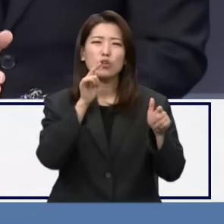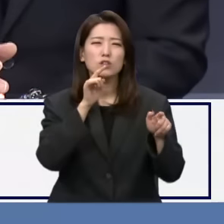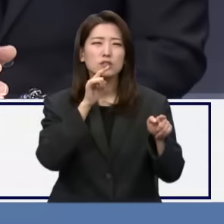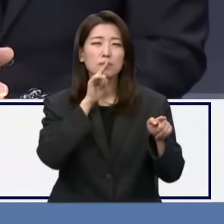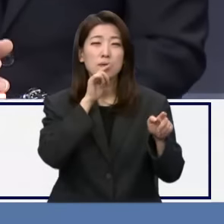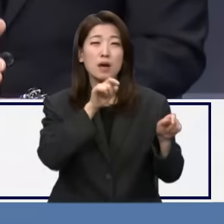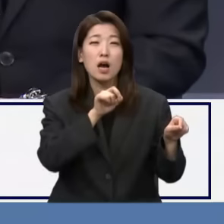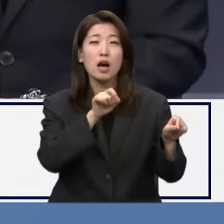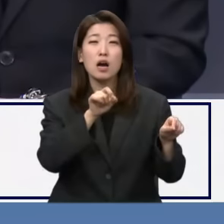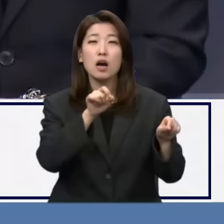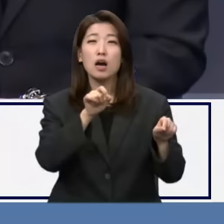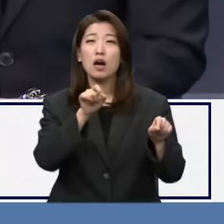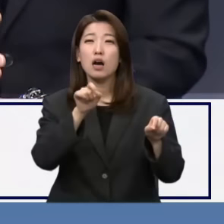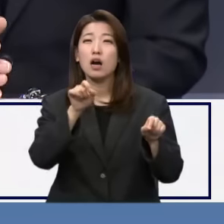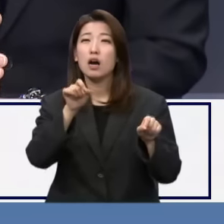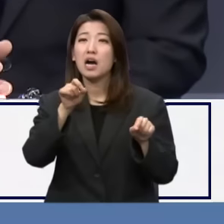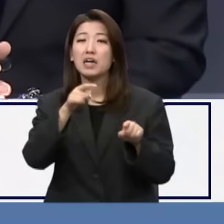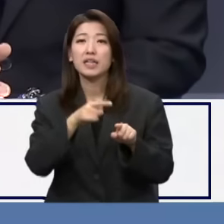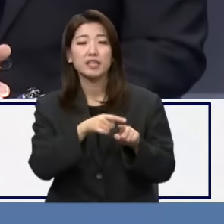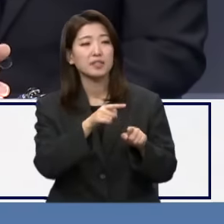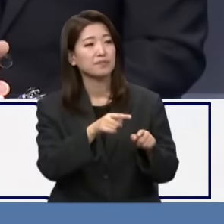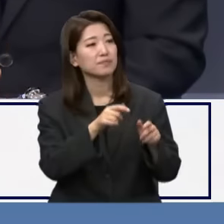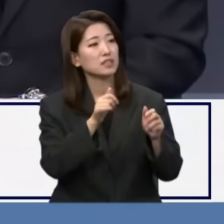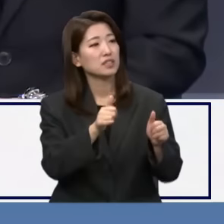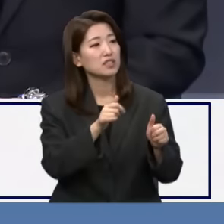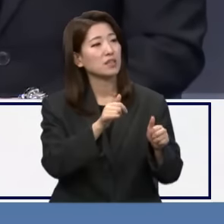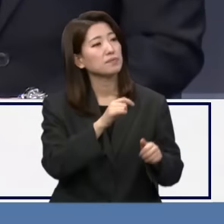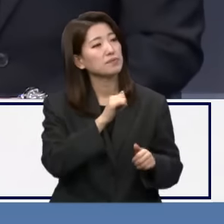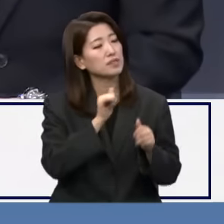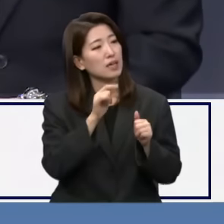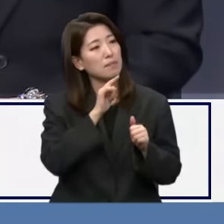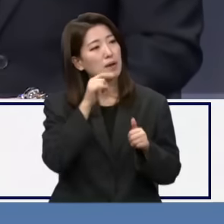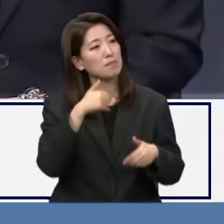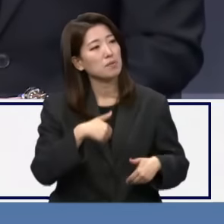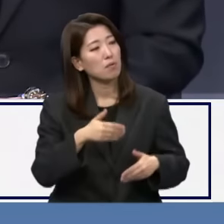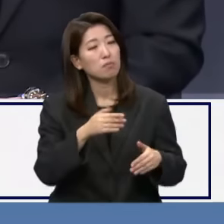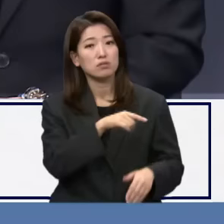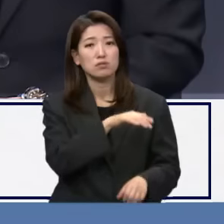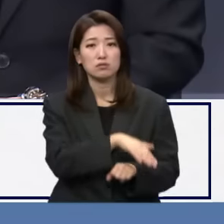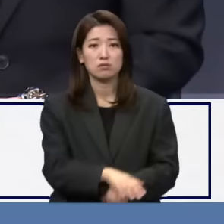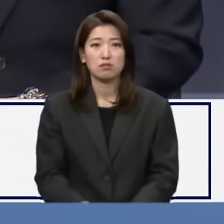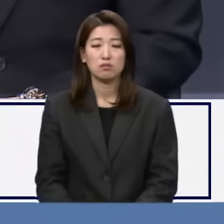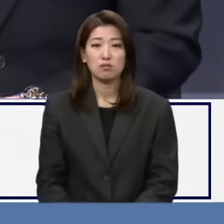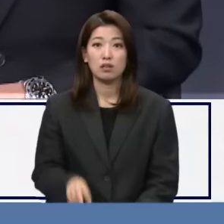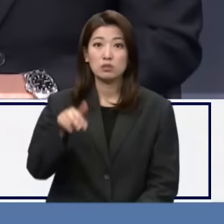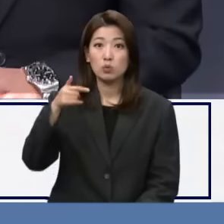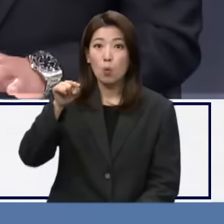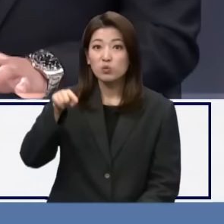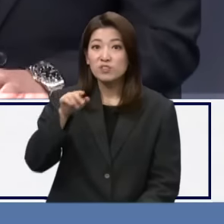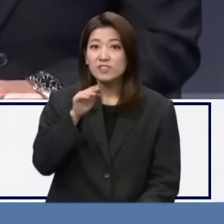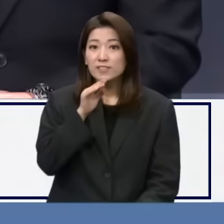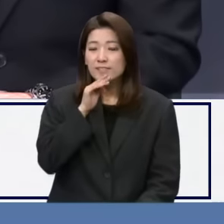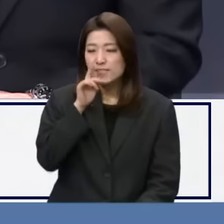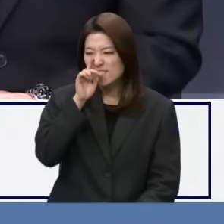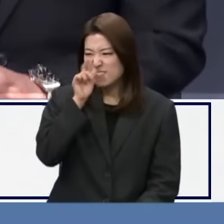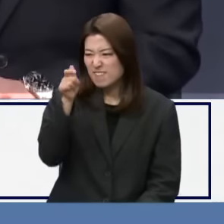사람에 대해서는 악착같이 수사를 하고 어떤 사람에 대해서는 봐주고 이게